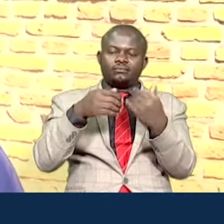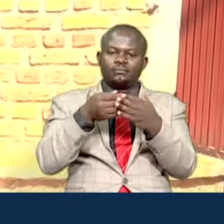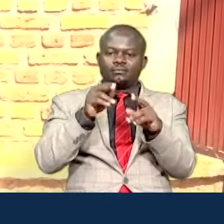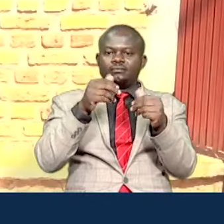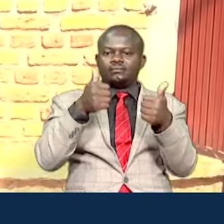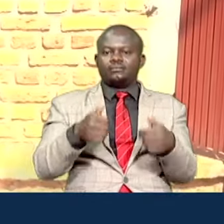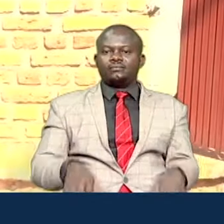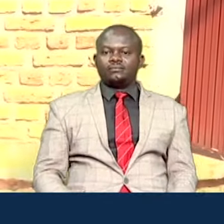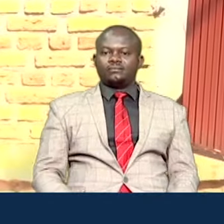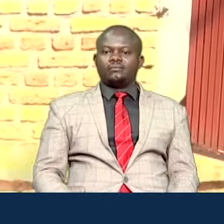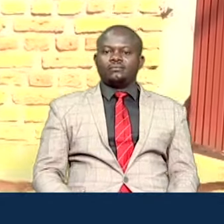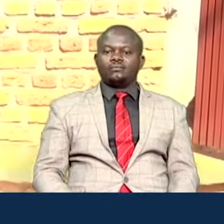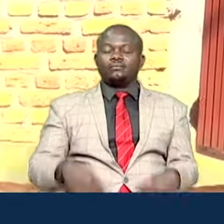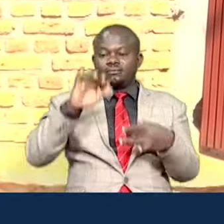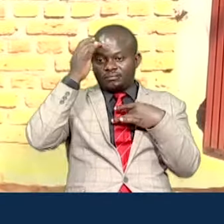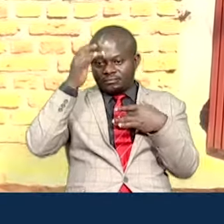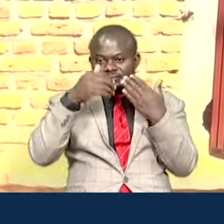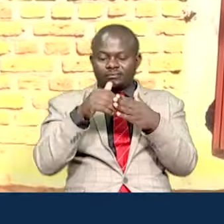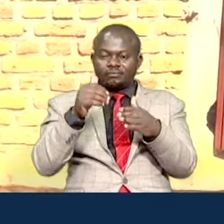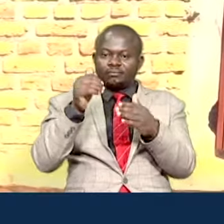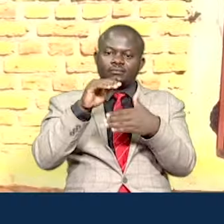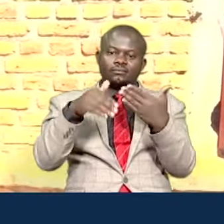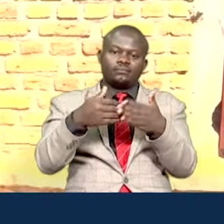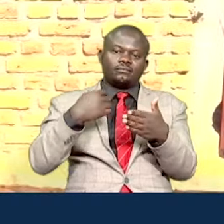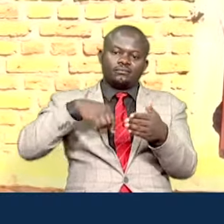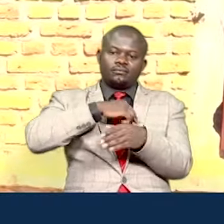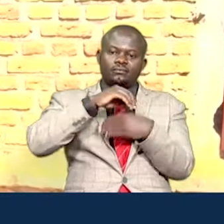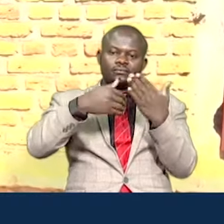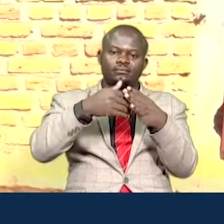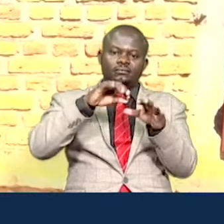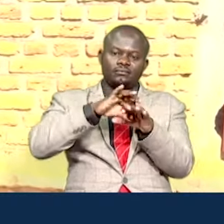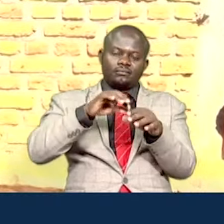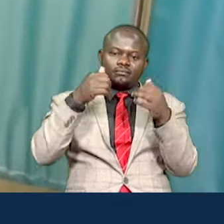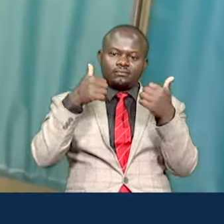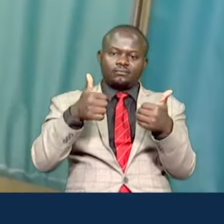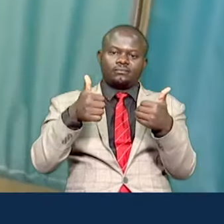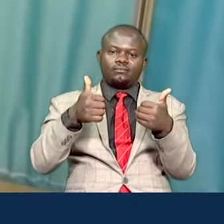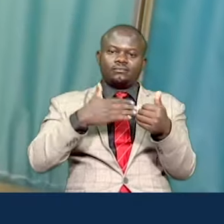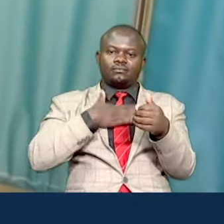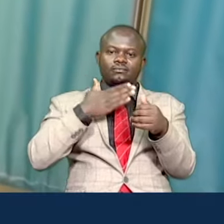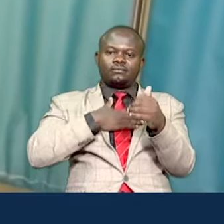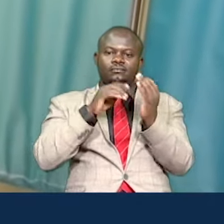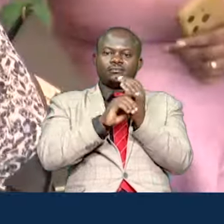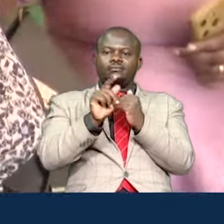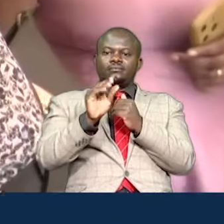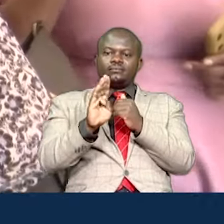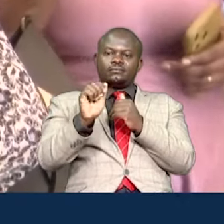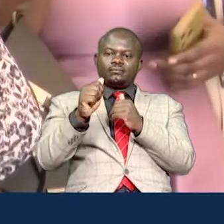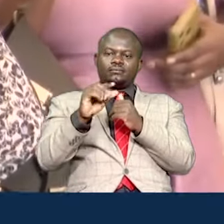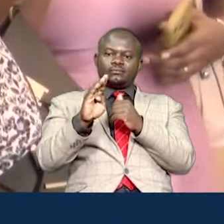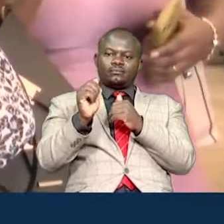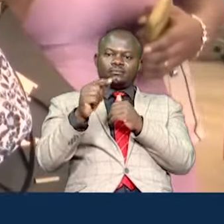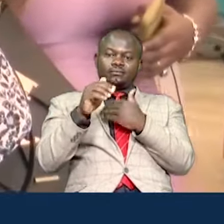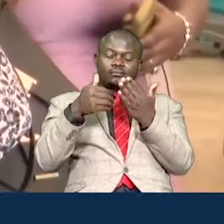nk'uko bikwiye ari umurwayi ari n'umurwaza twese twatoye kandi twatoye neza twabyishimiye mu bitaro bya Kibagabaga mu karere ka Gasabo